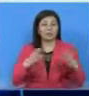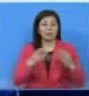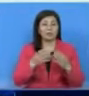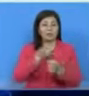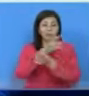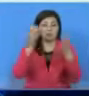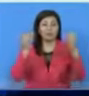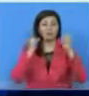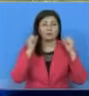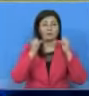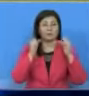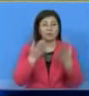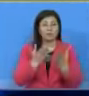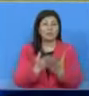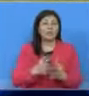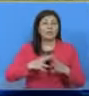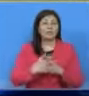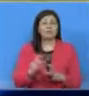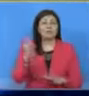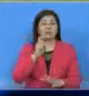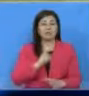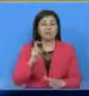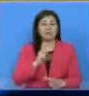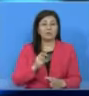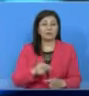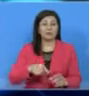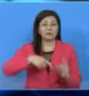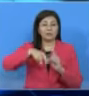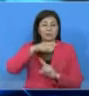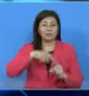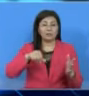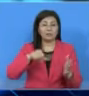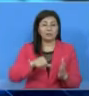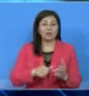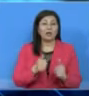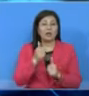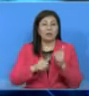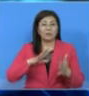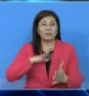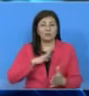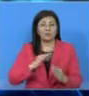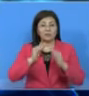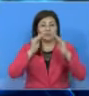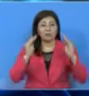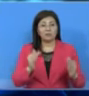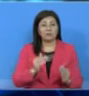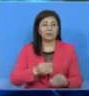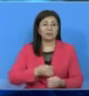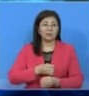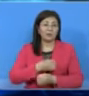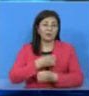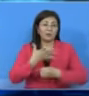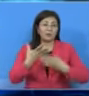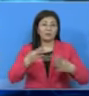культуры, спорта, физической культуры и сельского хозяйства. Предпринимательство. В ходе фестиваля была установлена юрта, накрыт праздничный